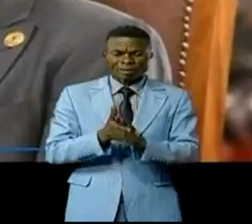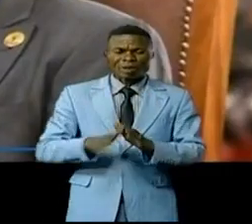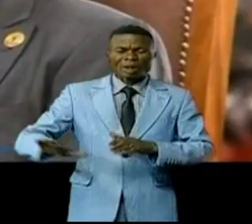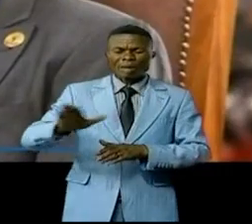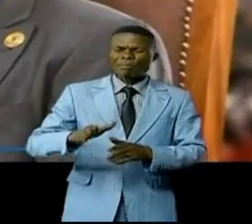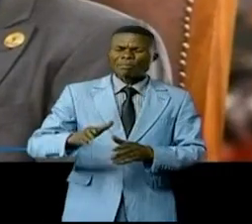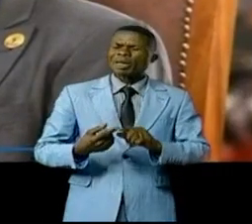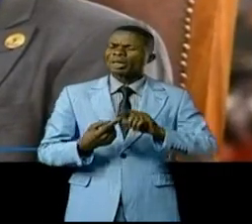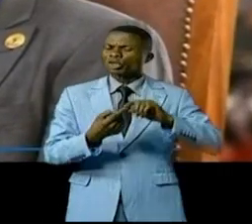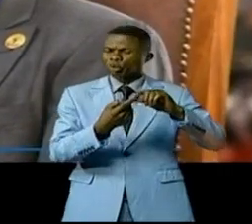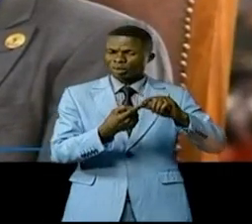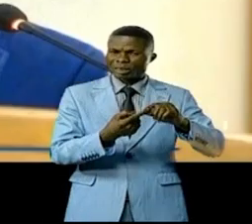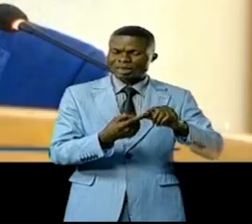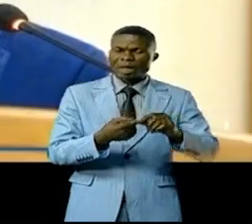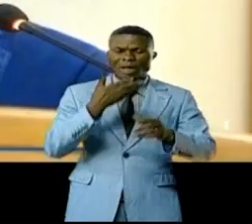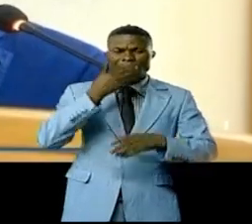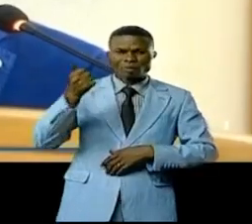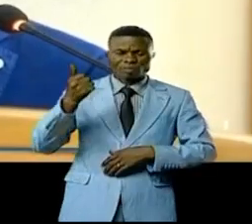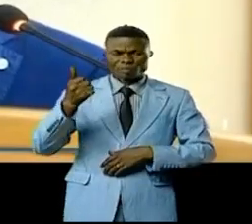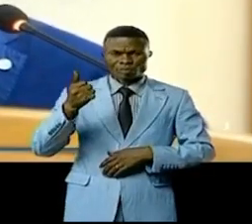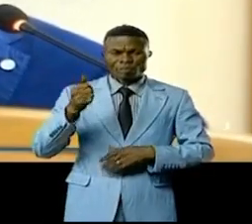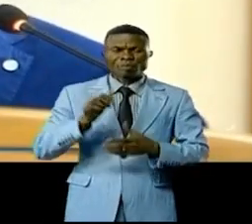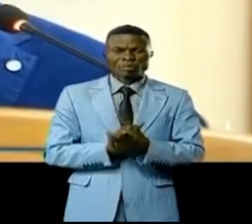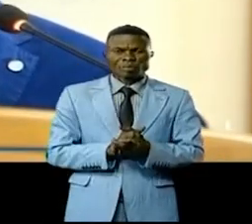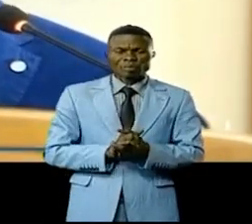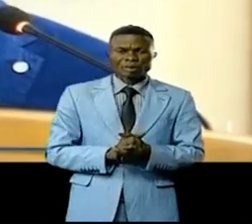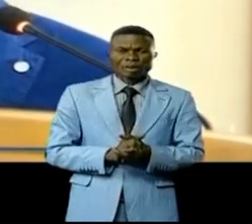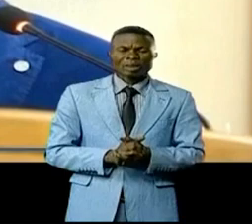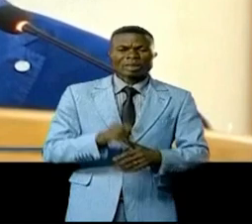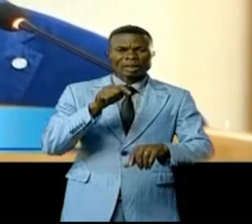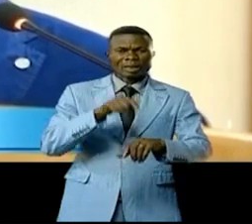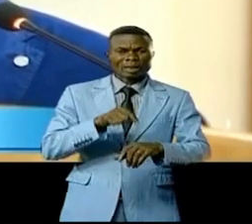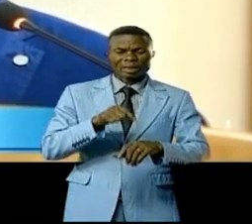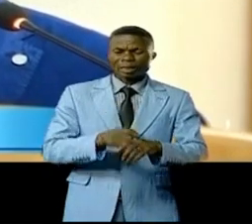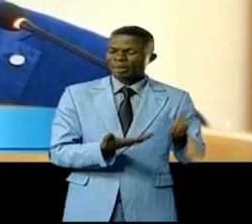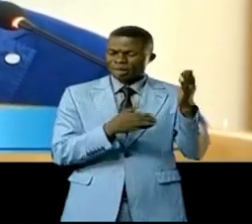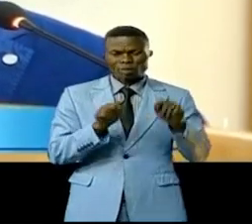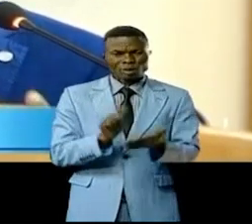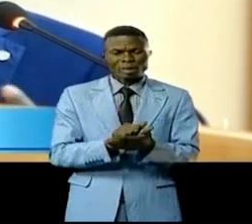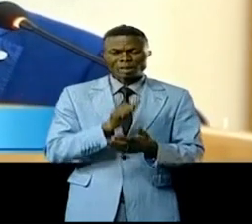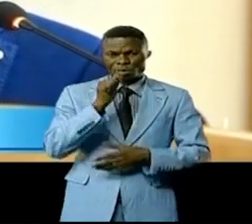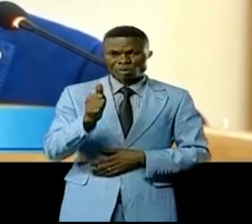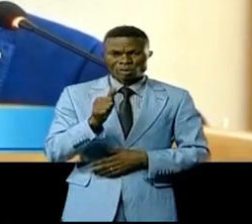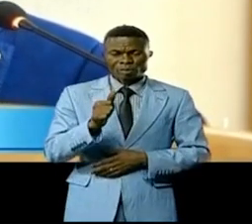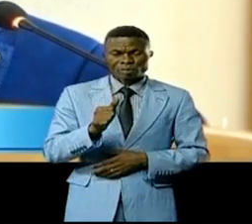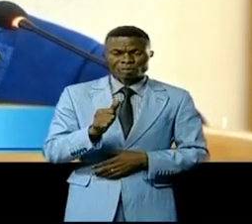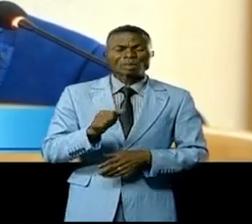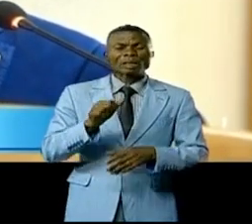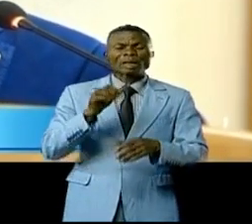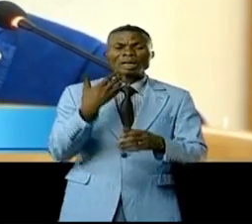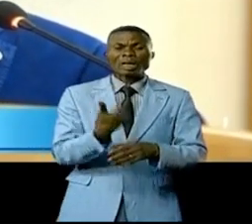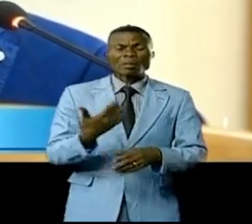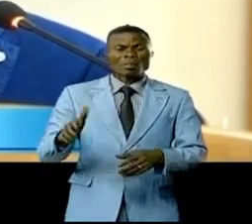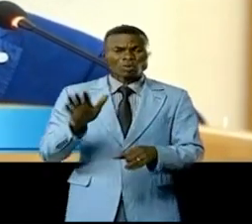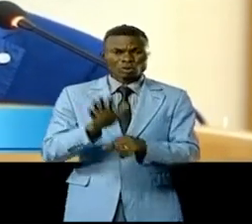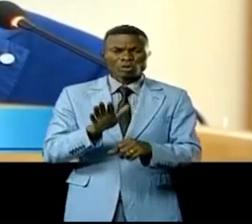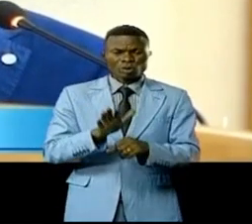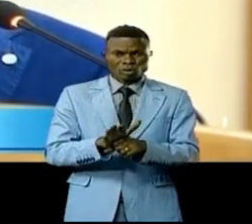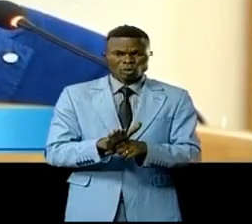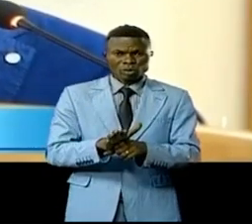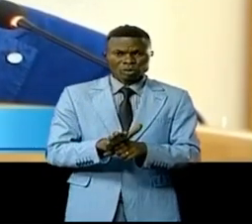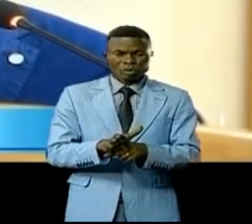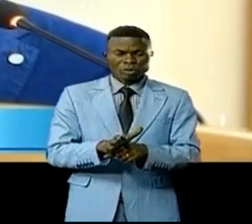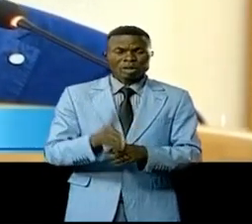Ce n'est pas l'étroitesse de ce temps qui compte, c'est l'intensité de